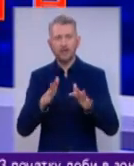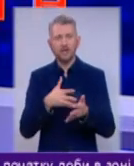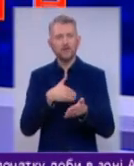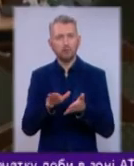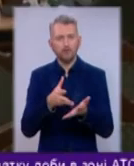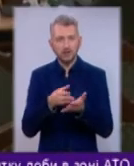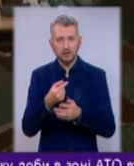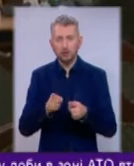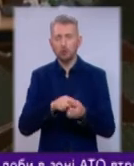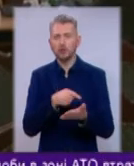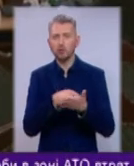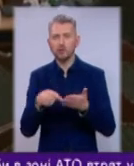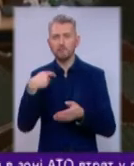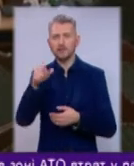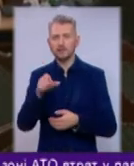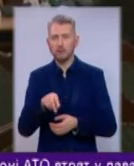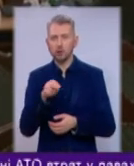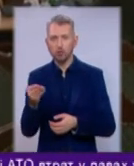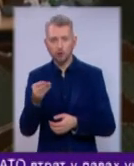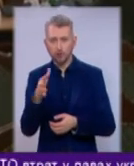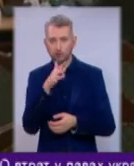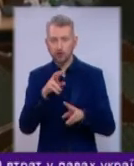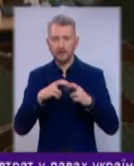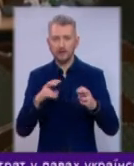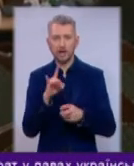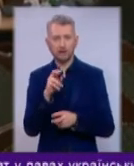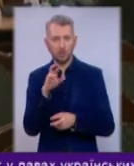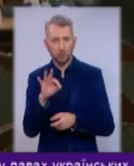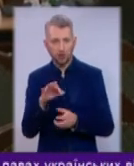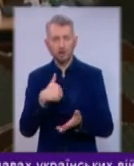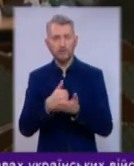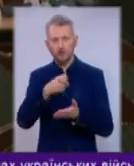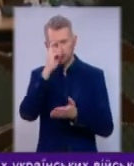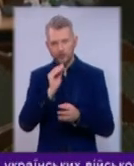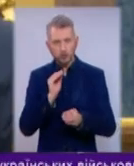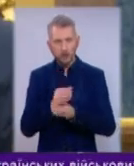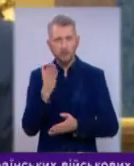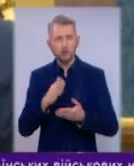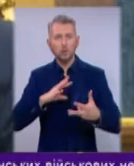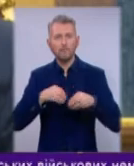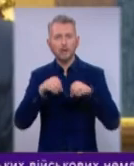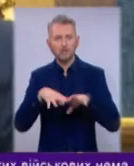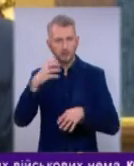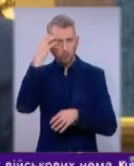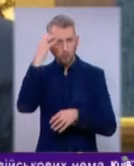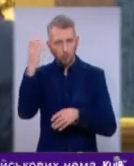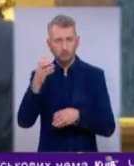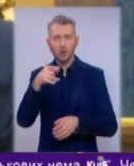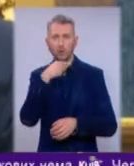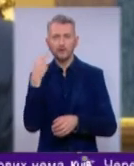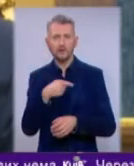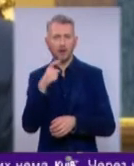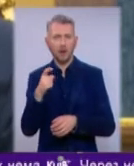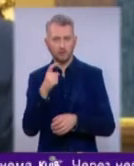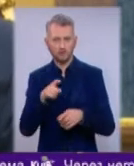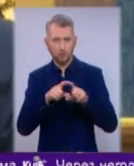На цьому наголосив президент Петро Порошенко під час засідання РНБО. Глава держави додав, якщо вердикт Стокгольма російський газовий